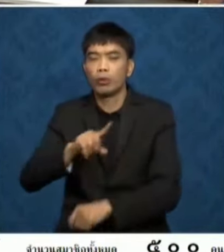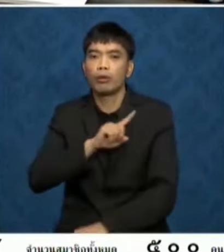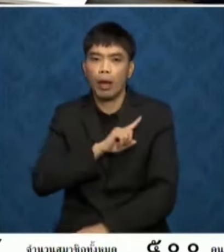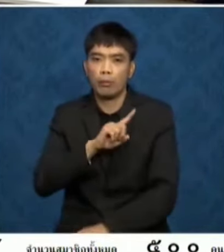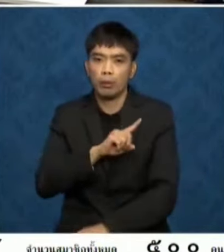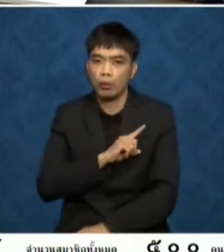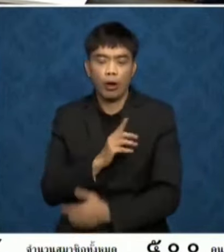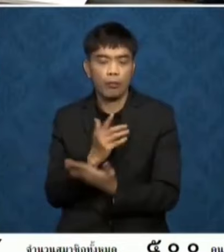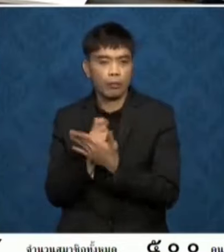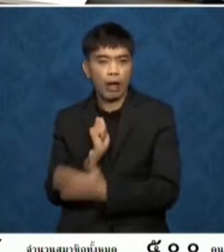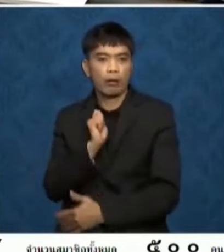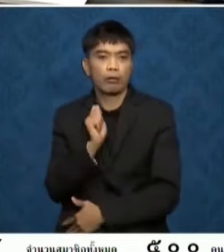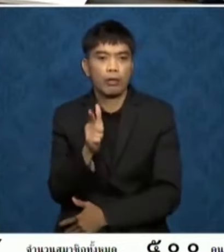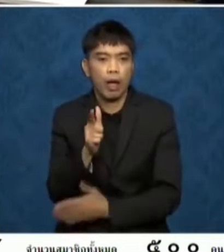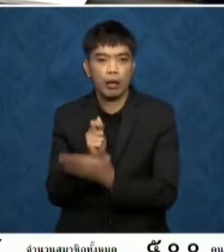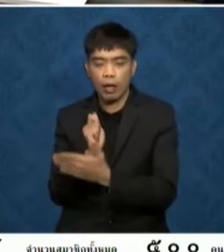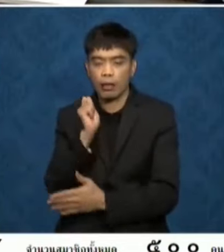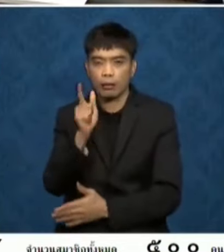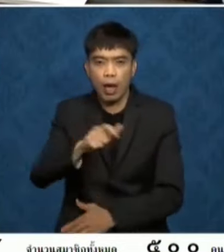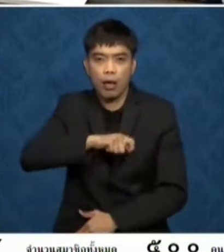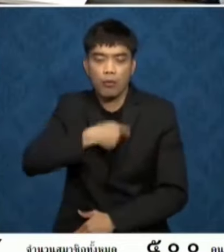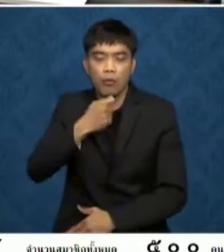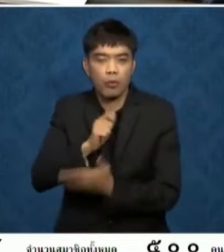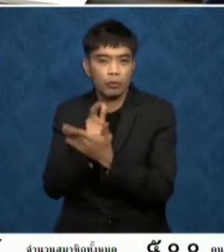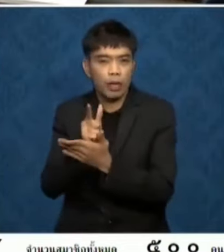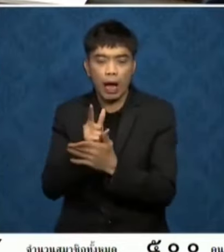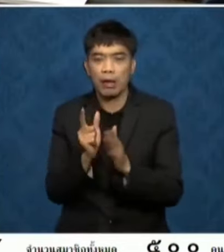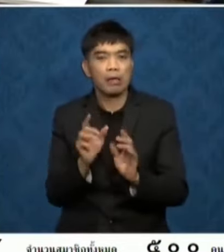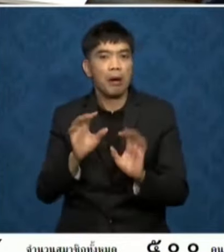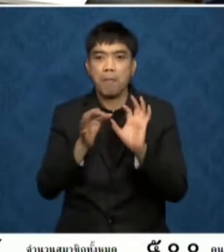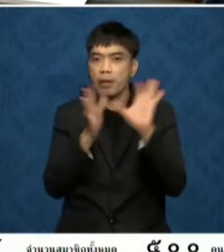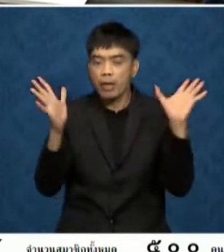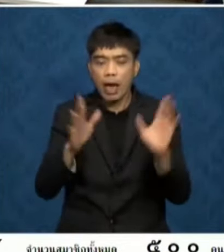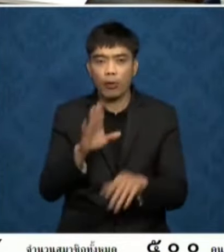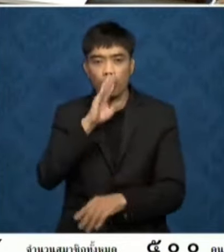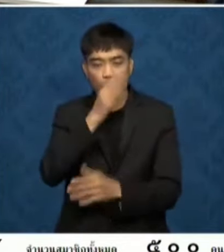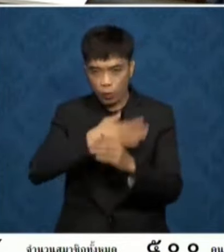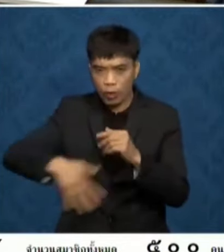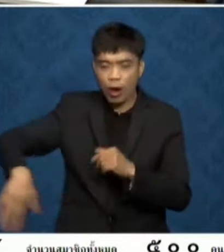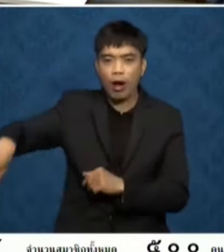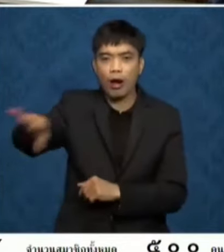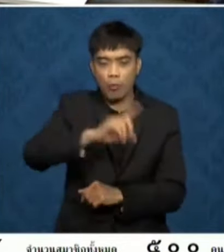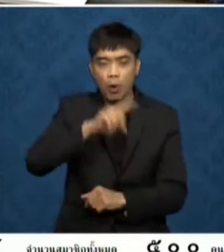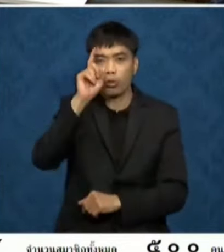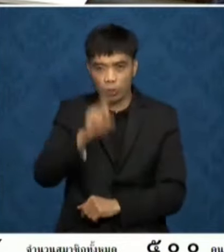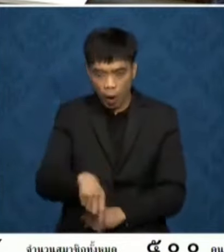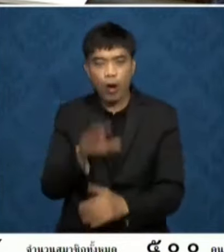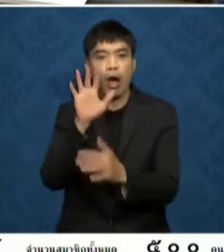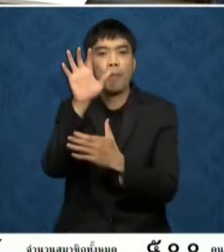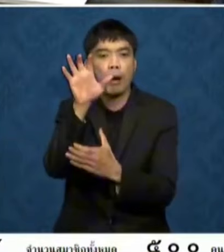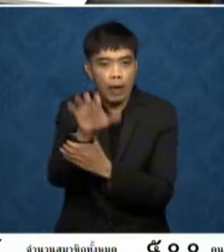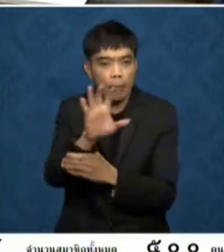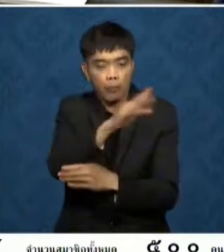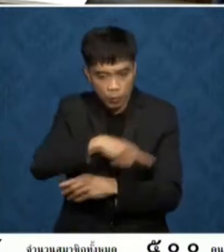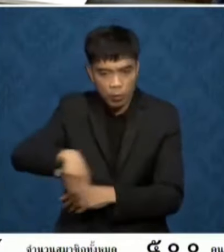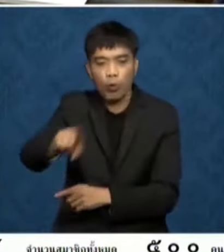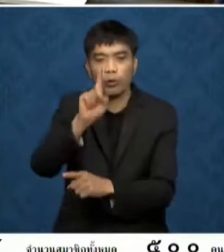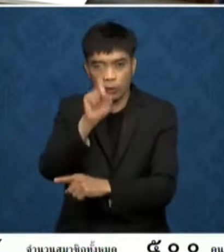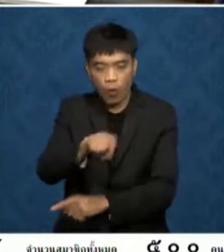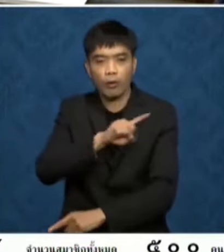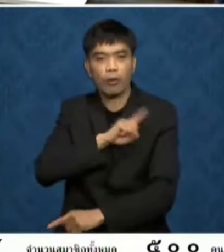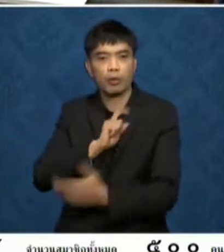อบใช้จ่ายเงินงบประมาณไปกับค่าใช้จ่ายซึ่งไม่ควรจ่ายแต่พวกเราทุกคนต้องถูกบังคับให้จ่ายค่ะถึ